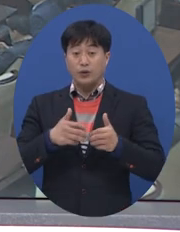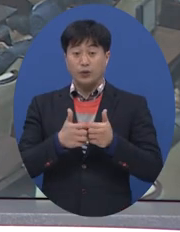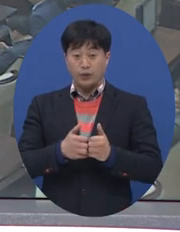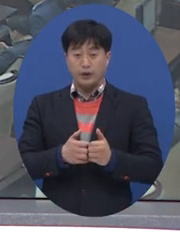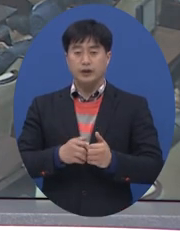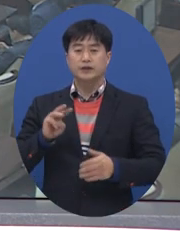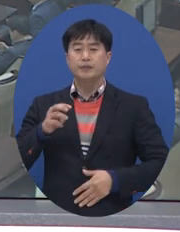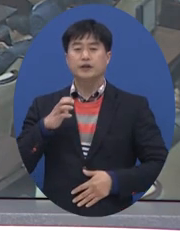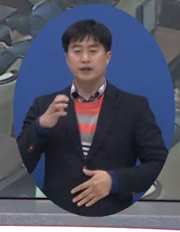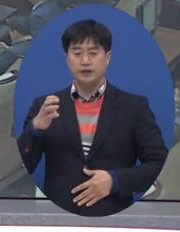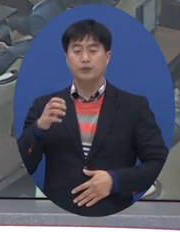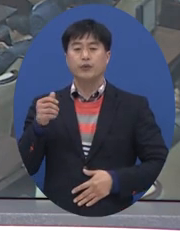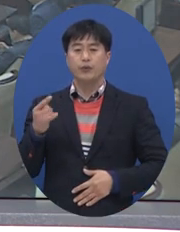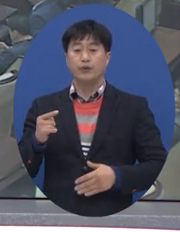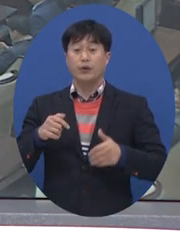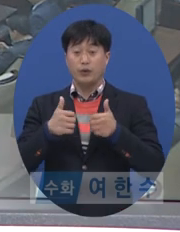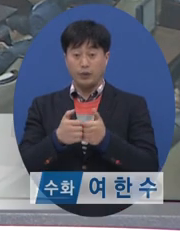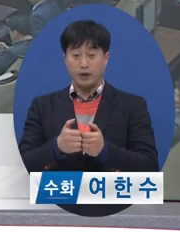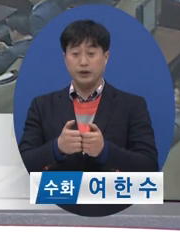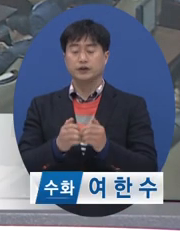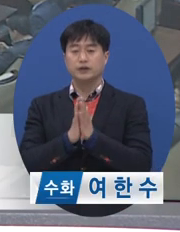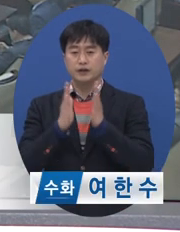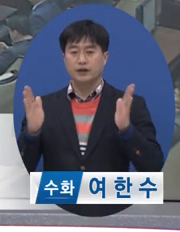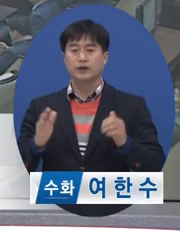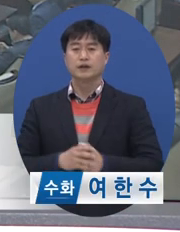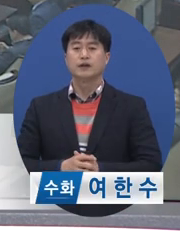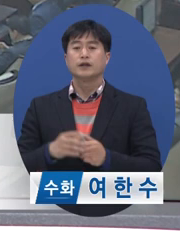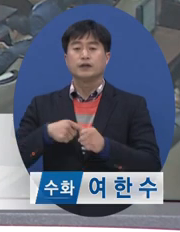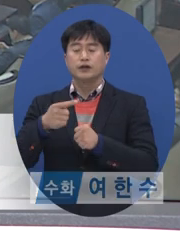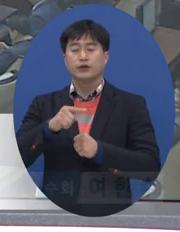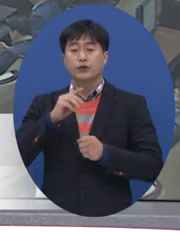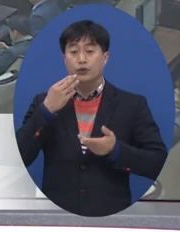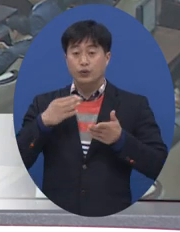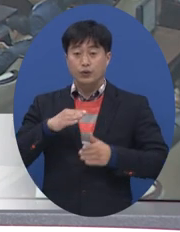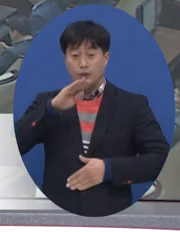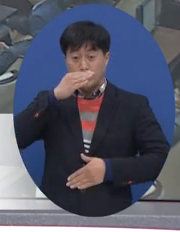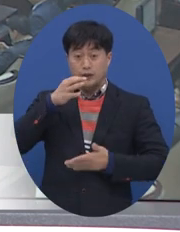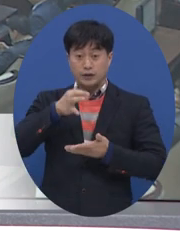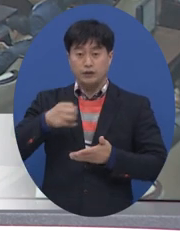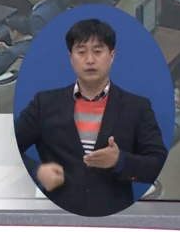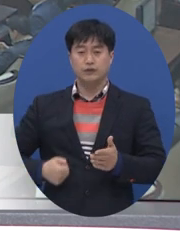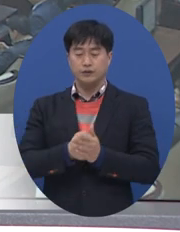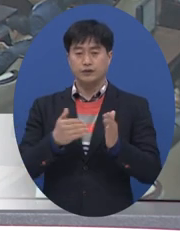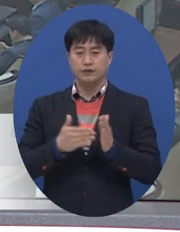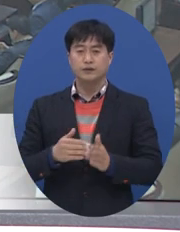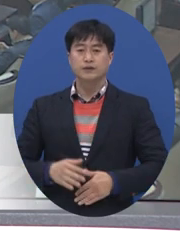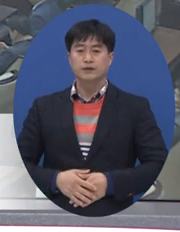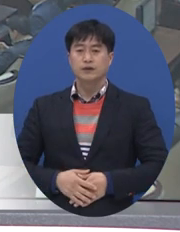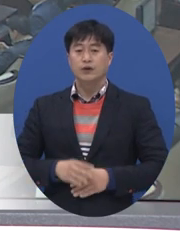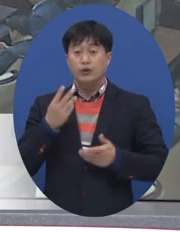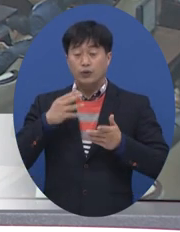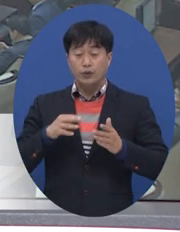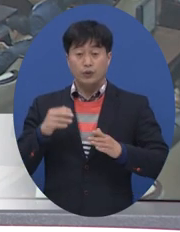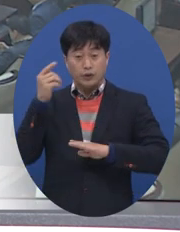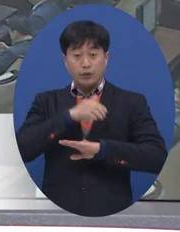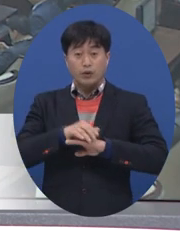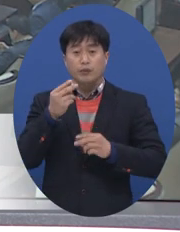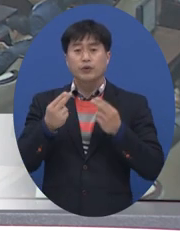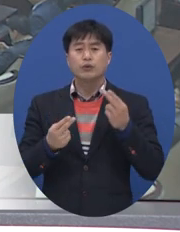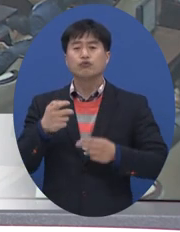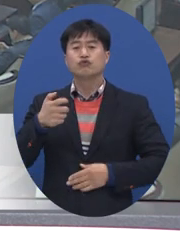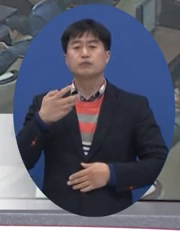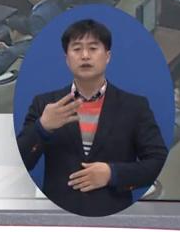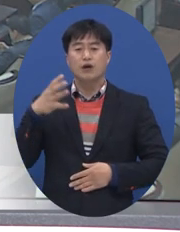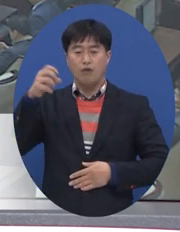경기도의회가 제340회 정례회 4차 본회의를 열어 내년도 경기도 본 예산안을 의결했습니다. 도의 편성안보다 64억